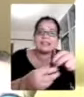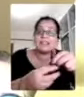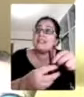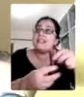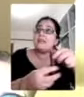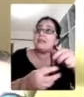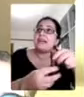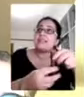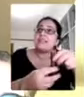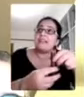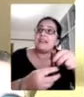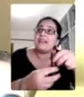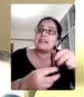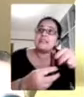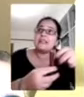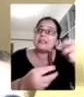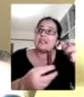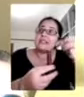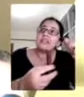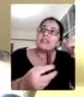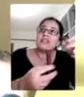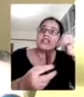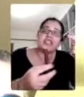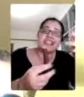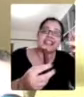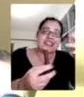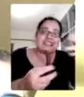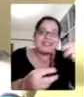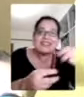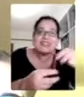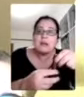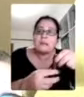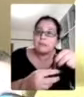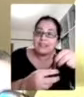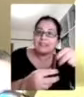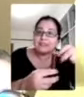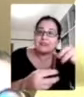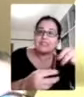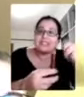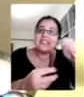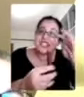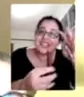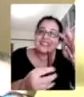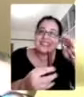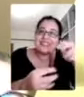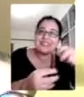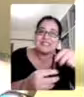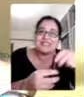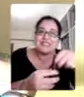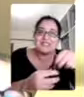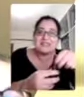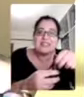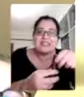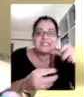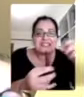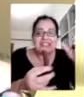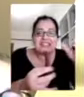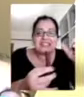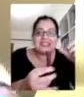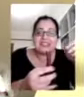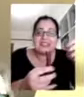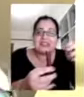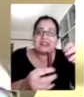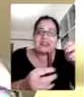lafı vardı. Baklavaya ağzını atın ısırınca hış edecek diye. Ben de tütünleri hış ettiği zaman seviyorum.